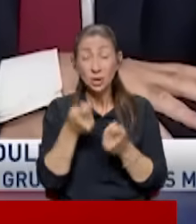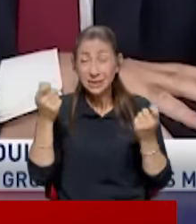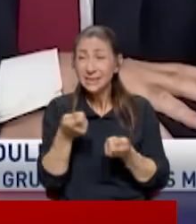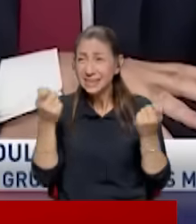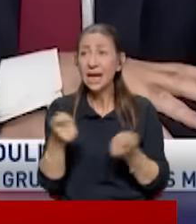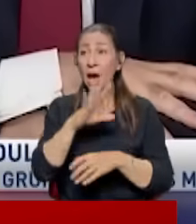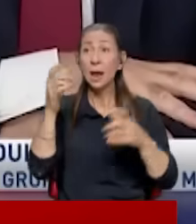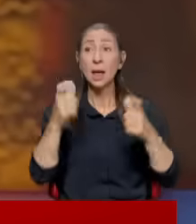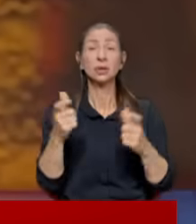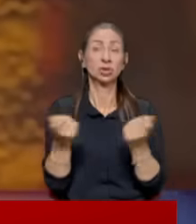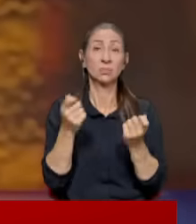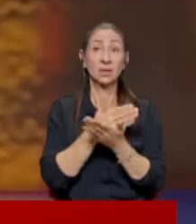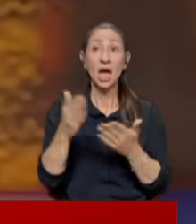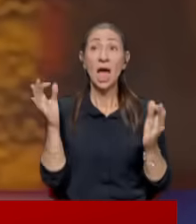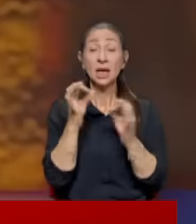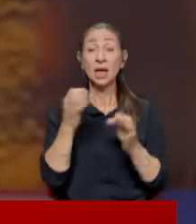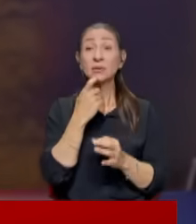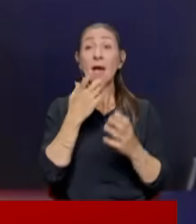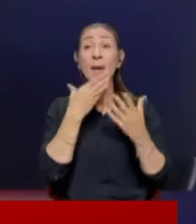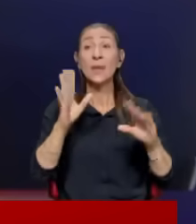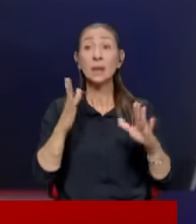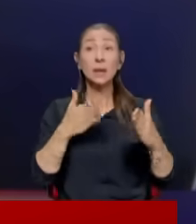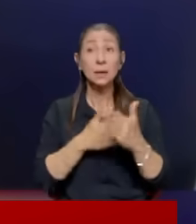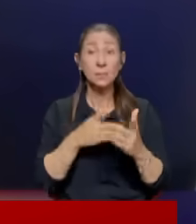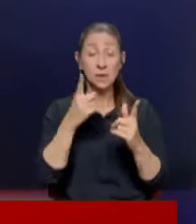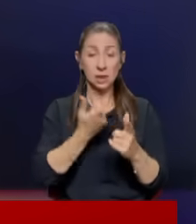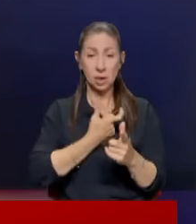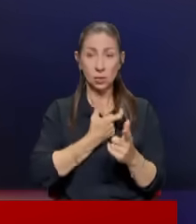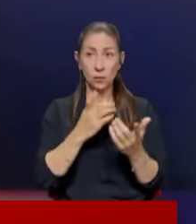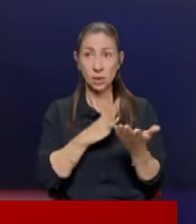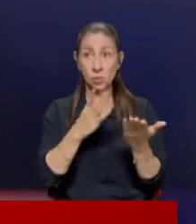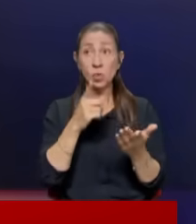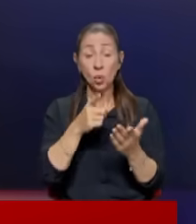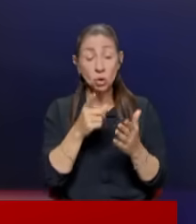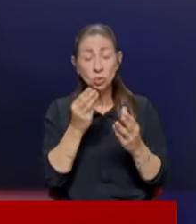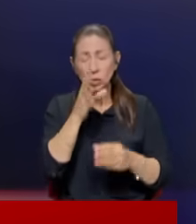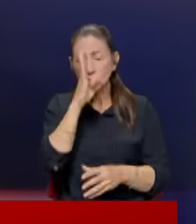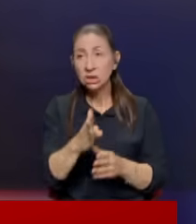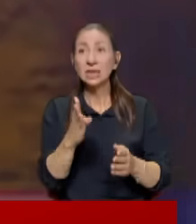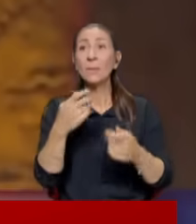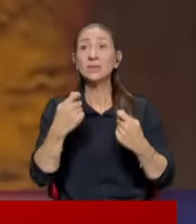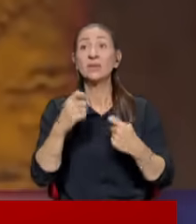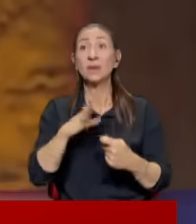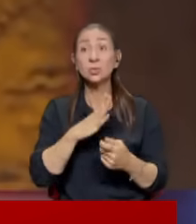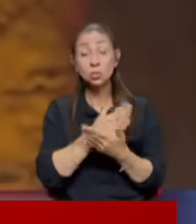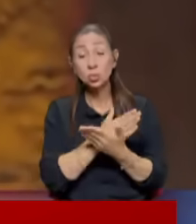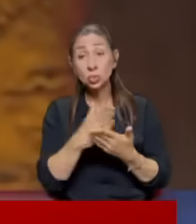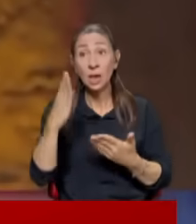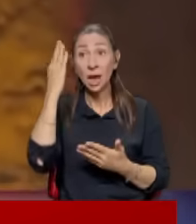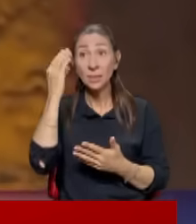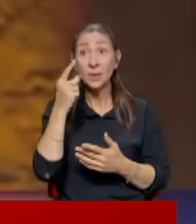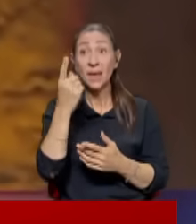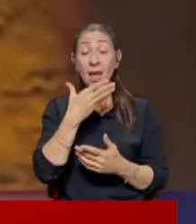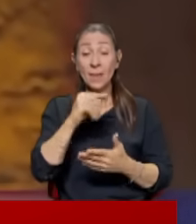çabayı her ortamda sürdüreceğiz. Erken yaşta emekliliğe takılanlarla ilgili bir kanunumuz vardı. Bunların da çok ciddi bir maliyeti var. Sürdürülebilir manada